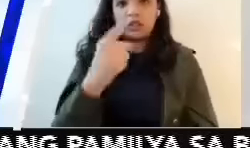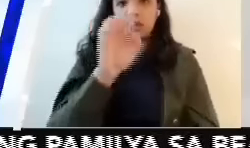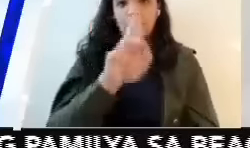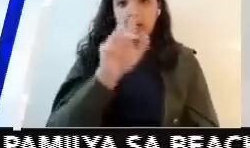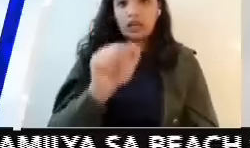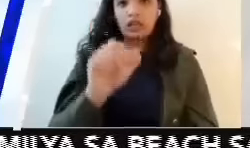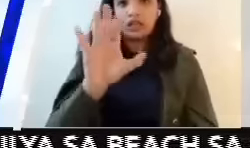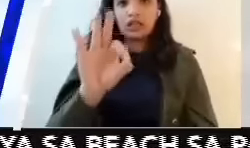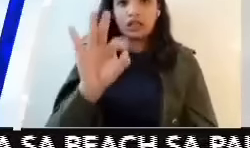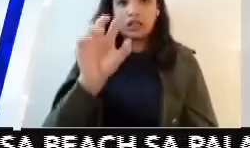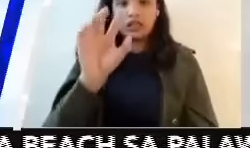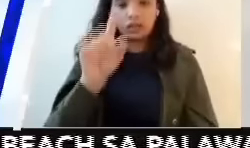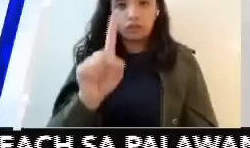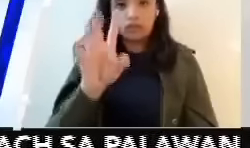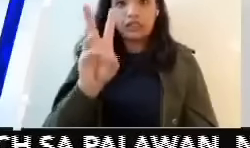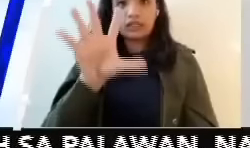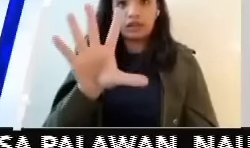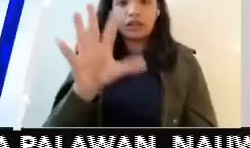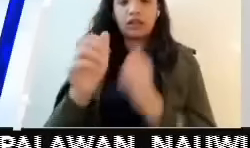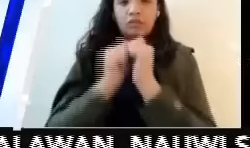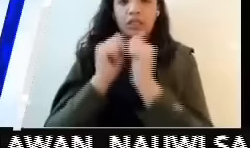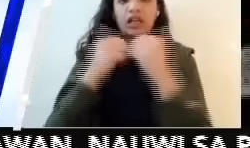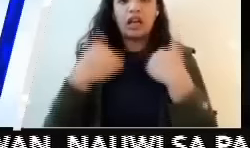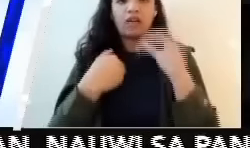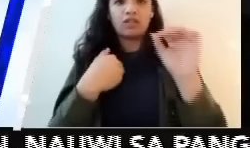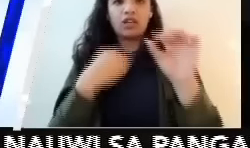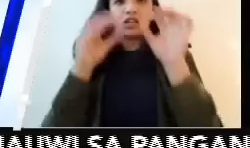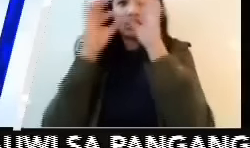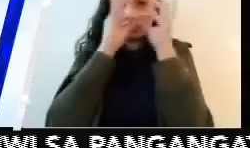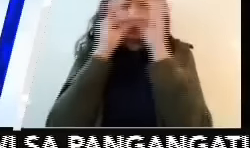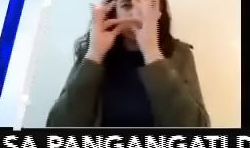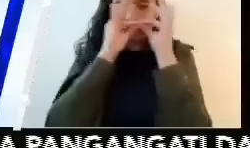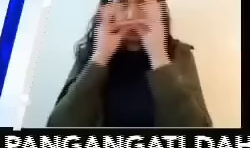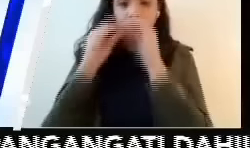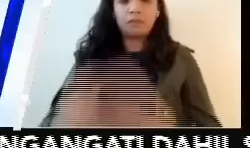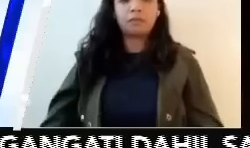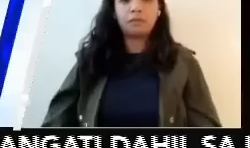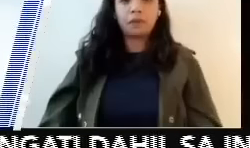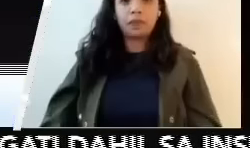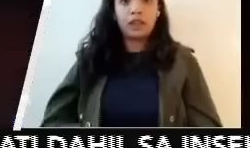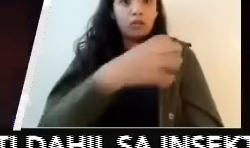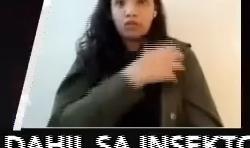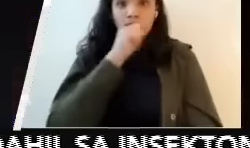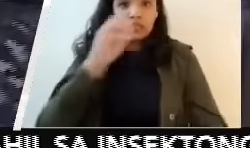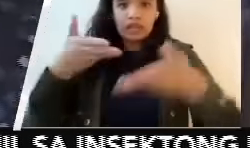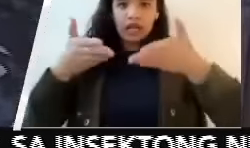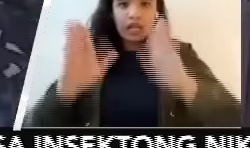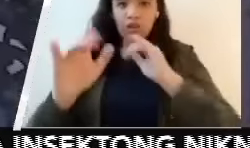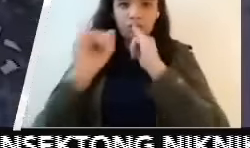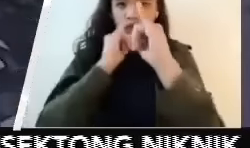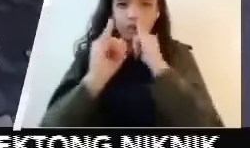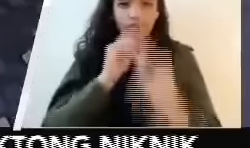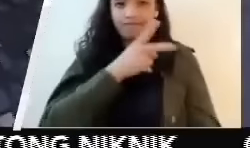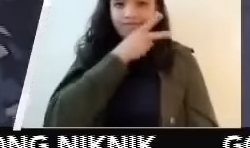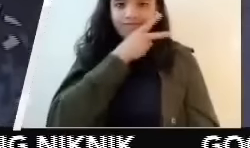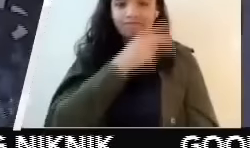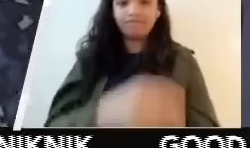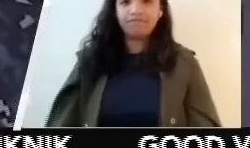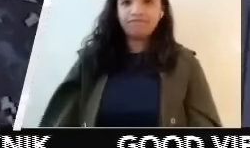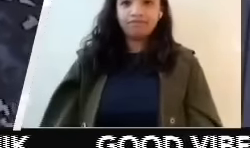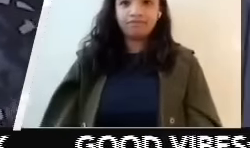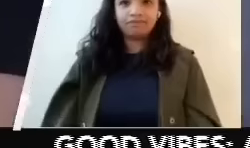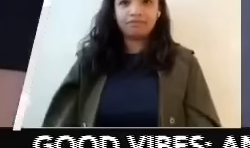o Possession of Dangerous Drugs. Hindi pumayag ang pulisya na ma-interview ang suspect. Para sa